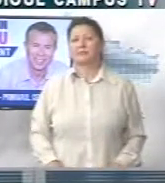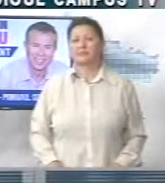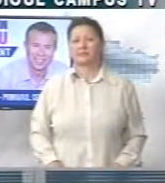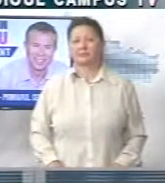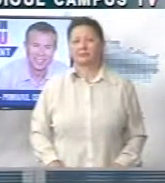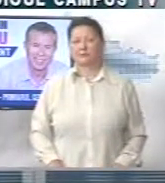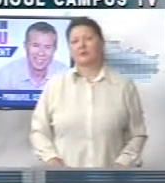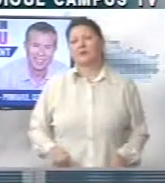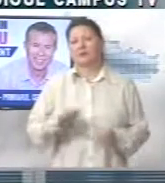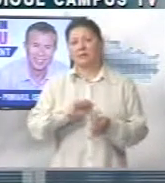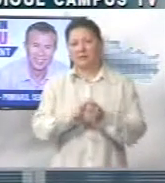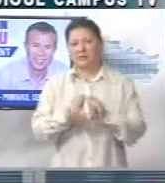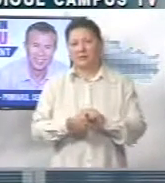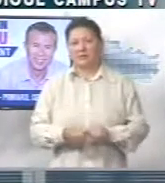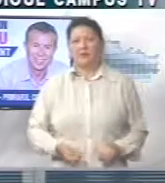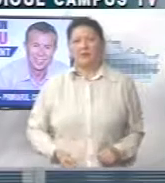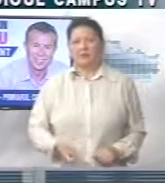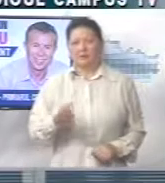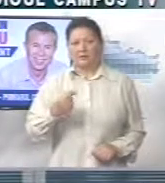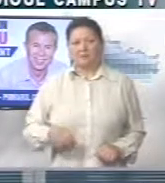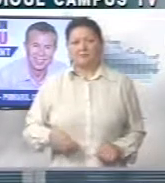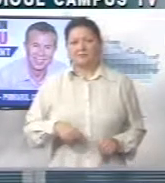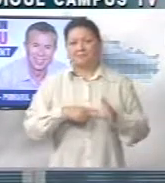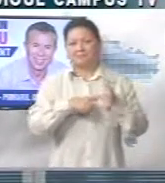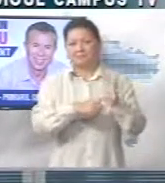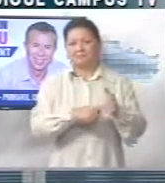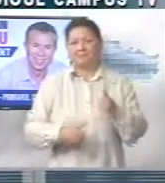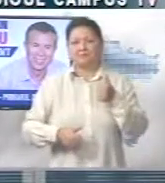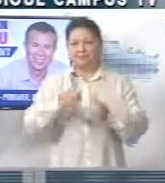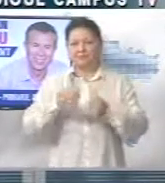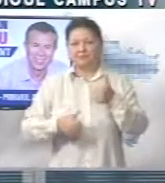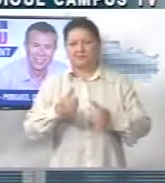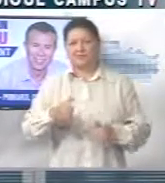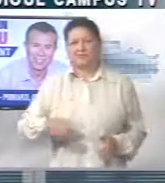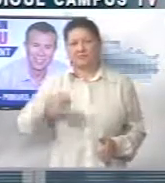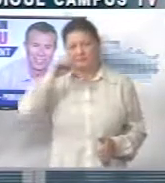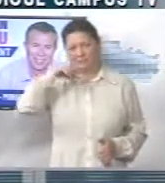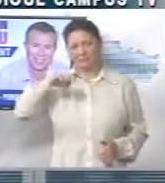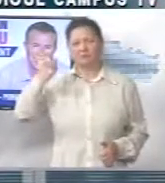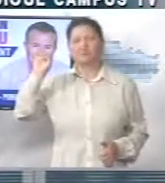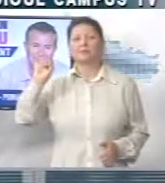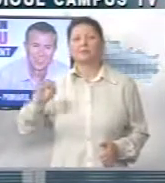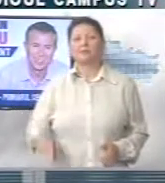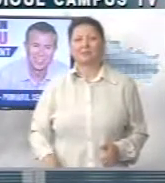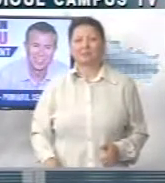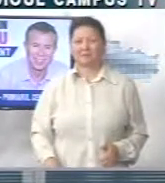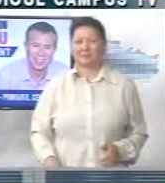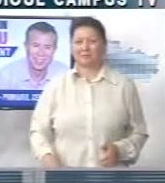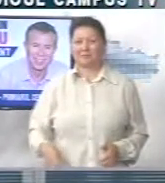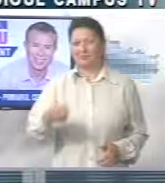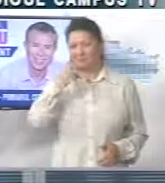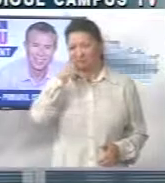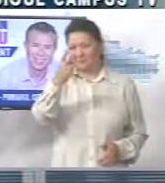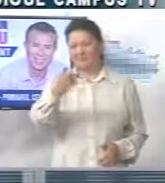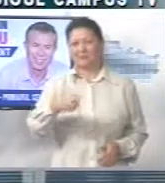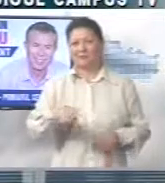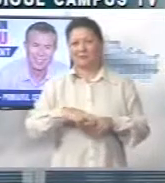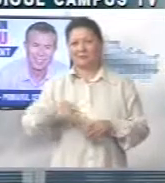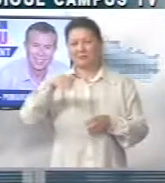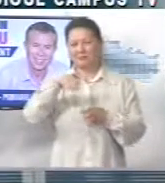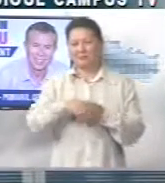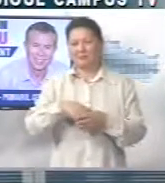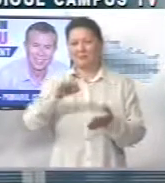face sau din perspectiva altui candidat. Oamenii vor face diferența și ne vor așeza pe data de 5 iunie pe fiecare dintre noi,